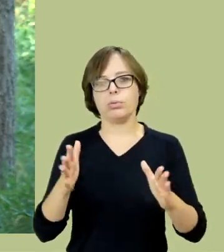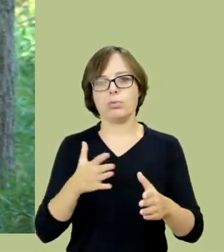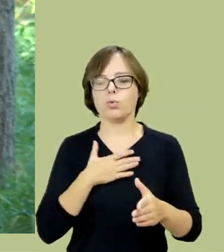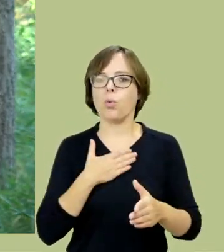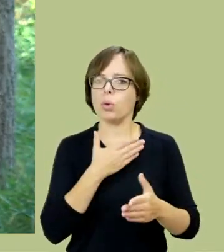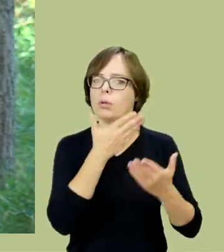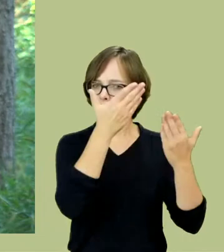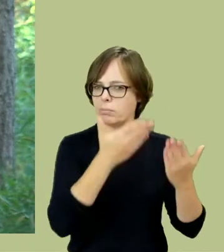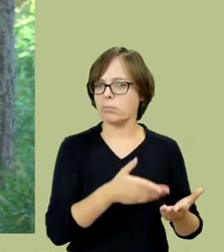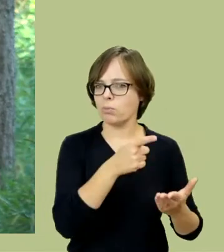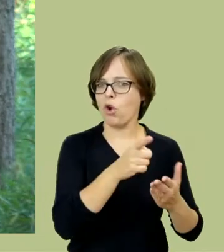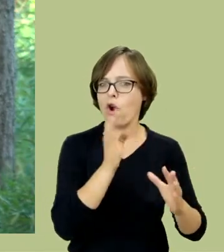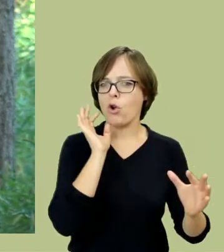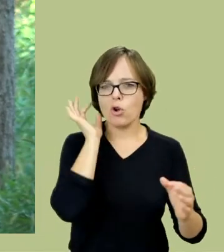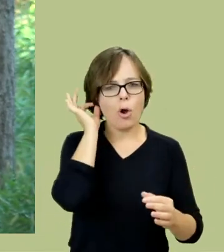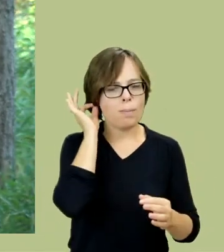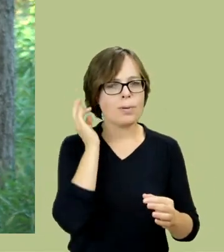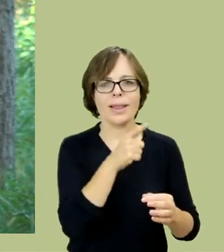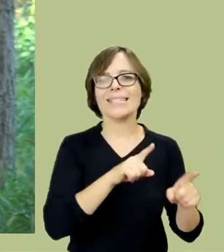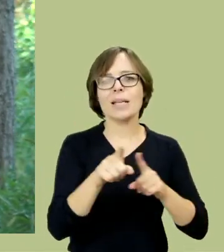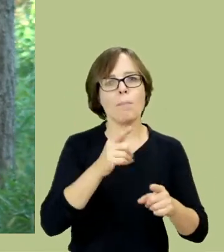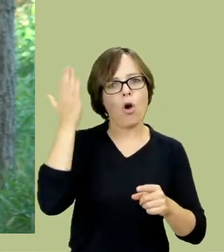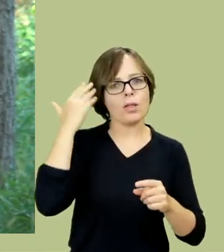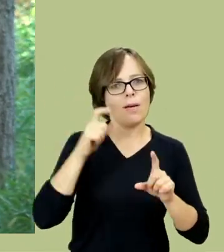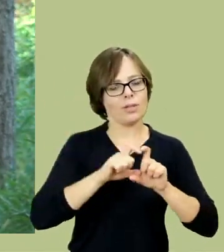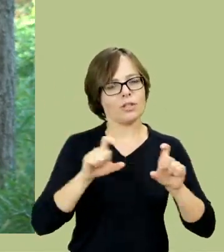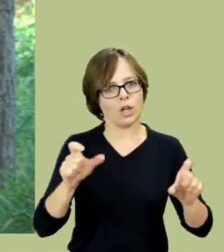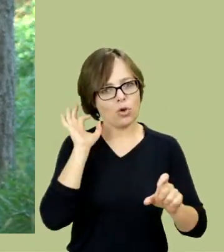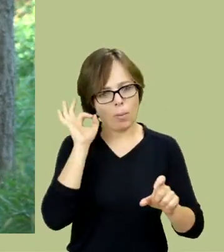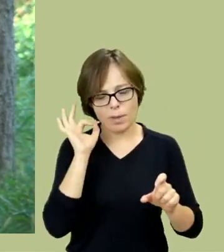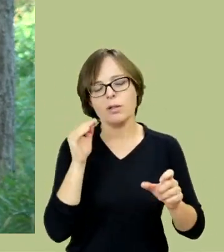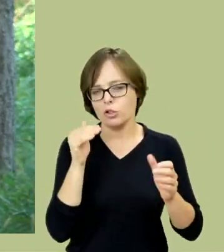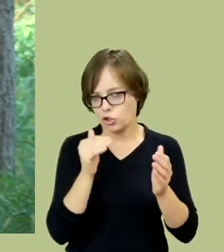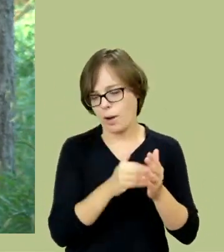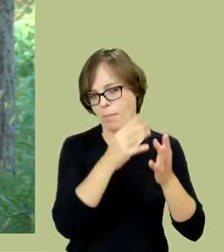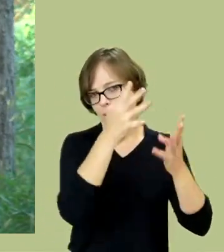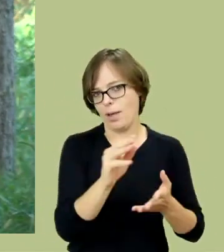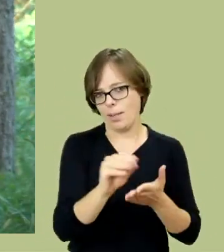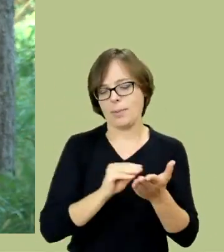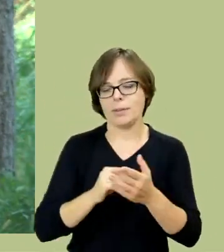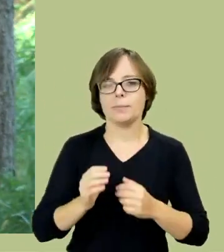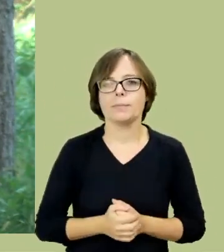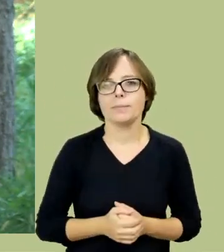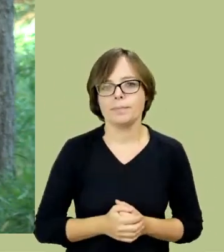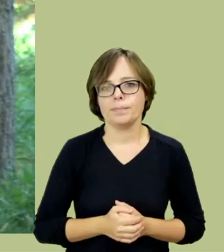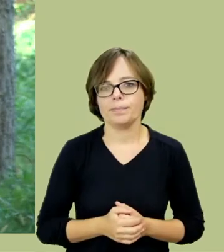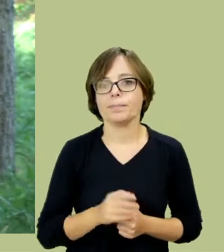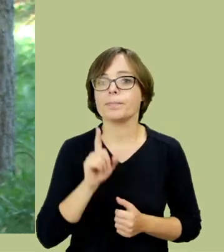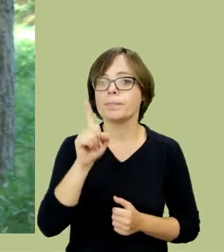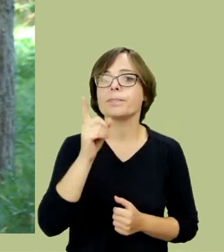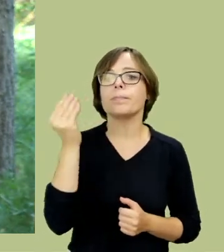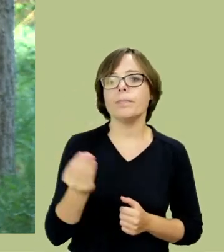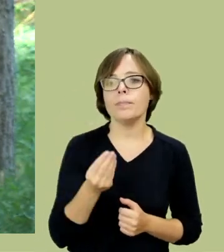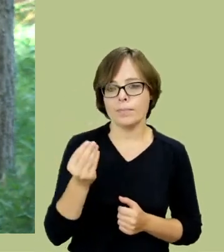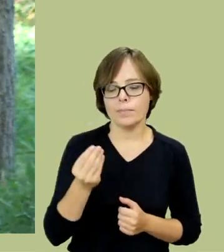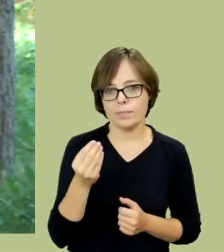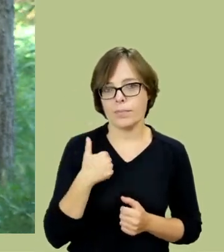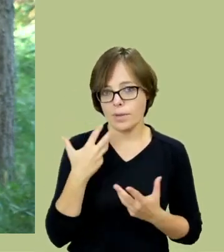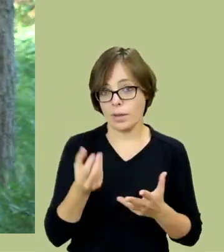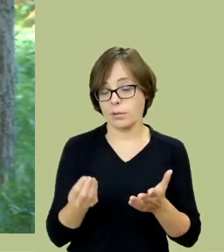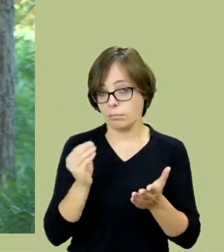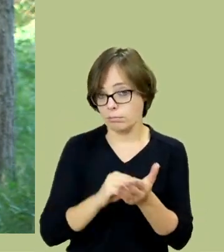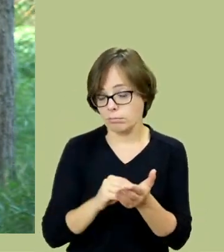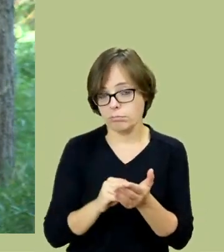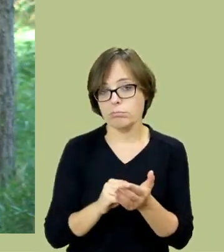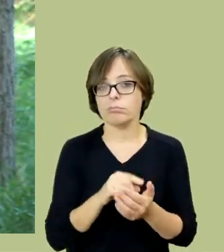tych kobiet tamtych czasów opisać. I Ola, a jeszcze dodam to, że kiedy